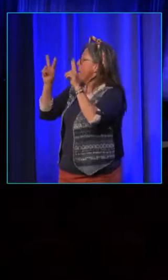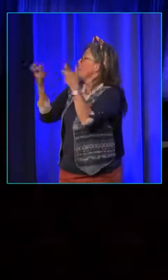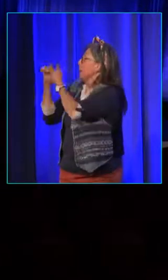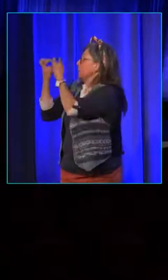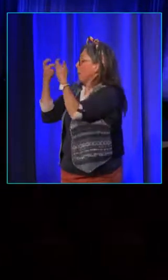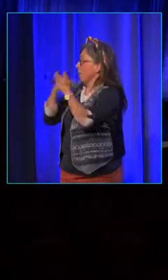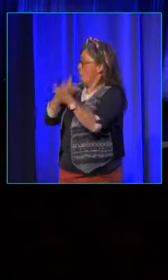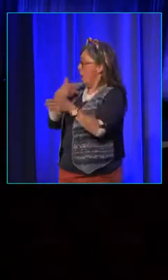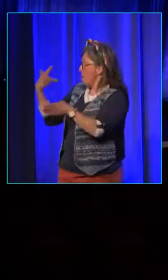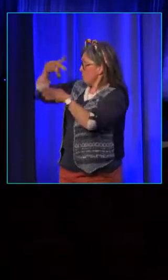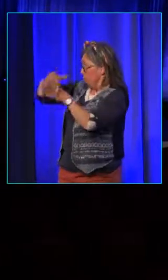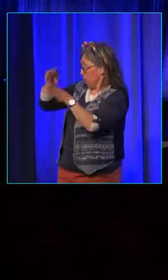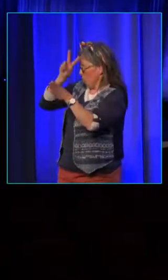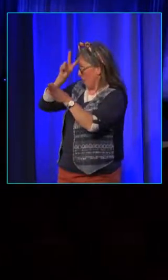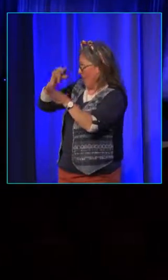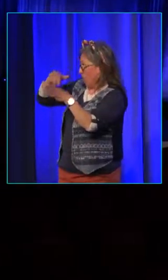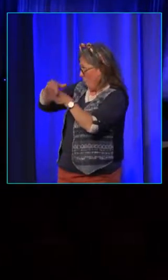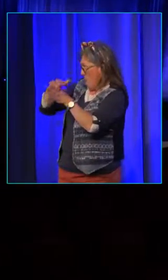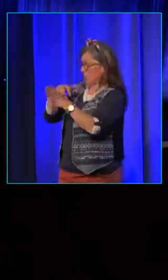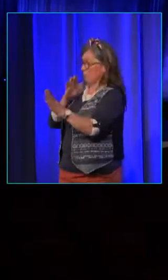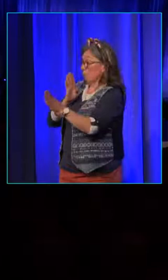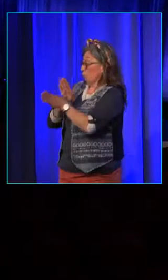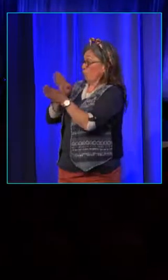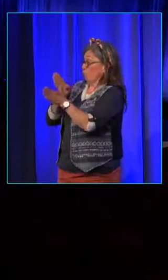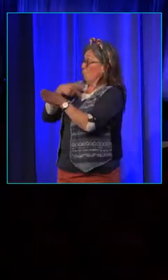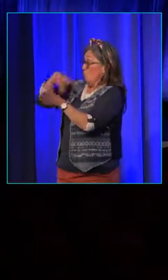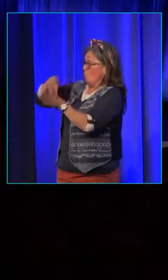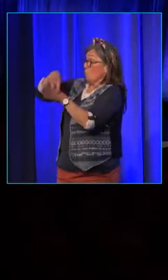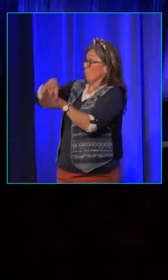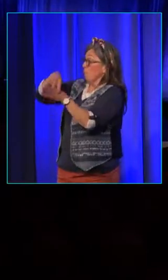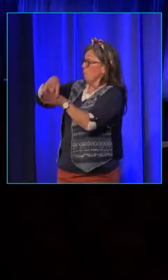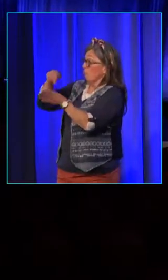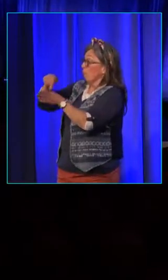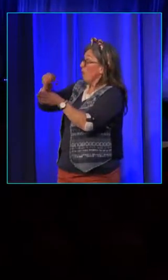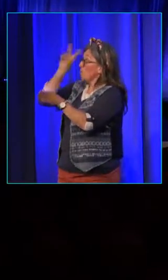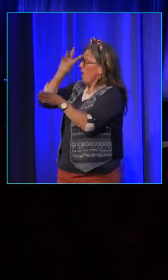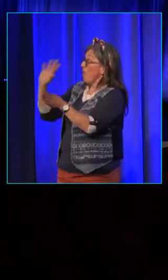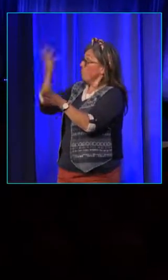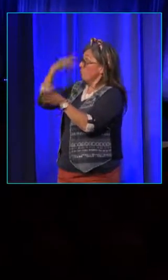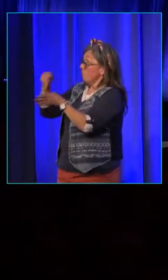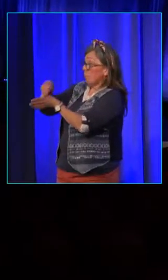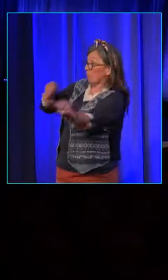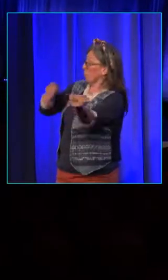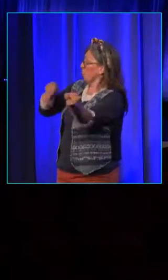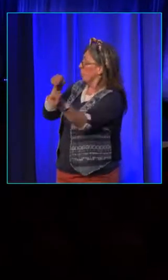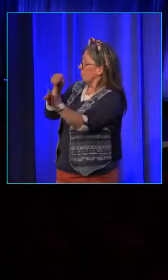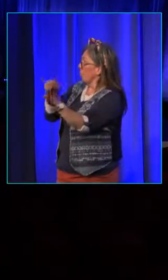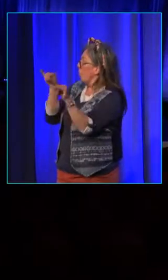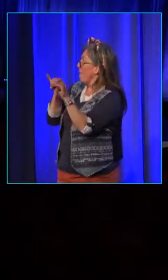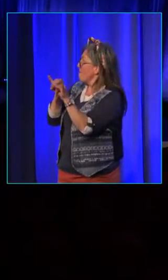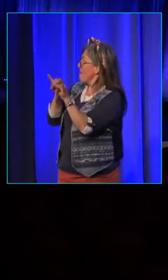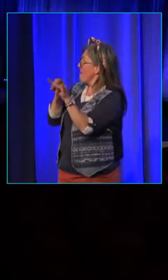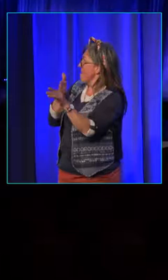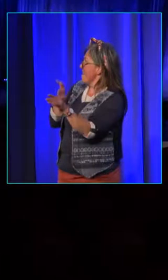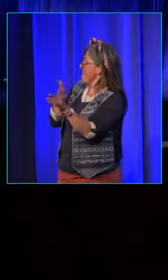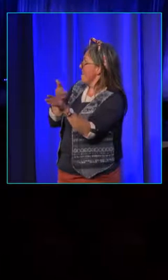aussi de haut niveau parce que moi, je fais de l'équitation. Il y a des blessures